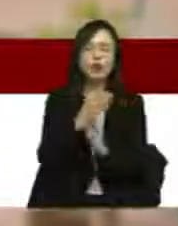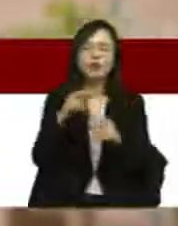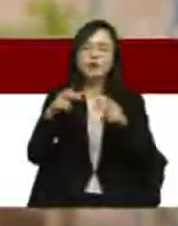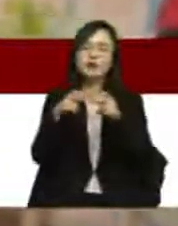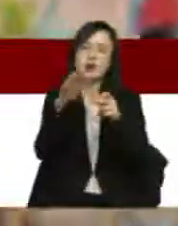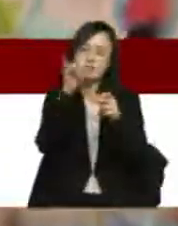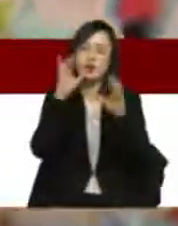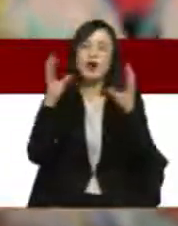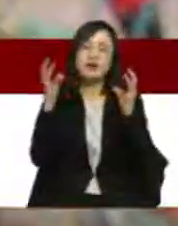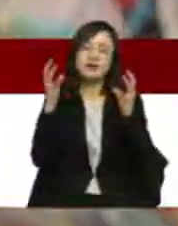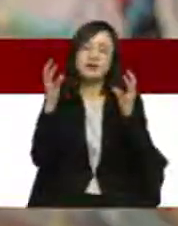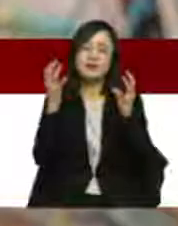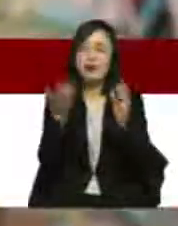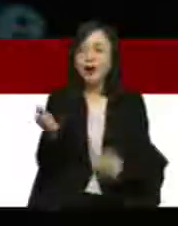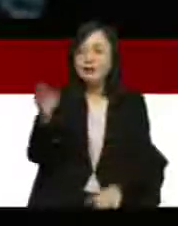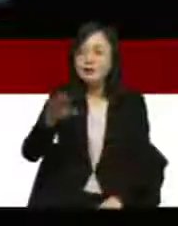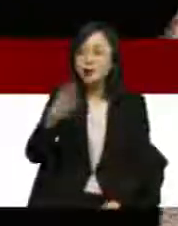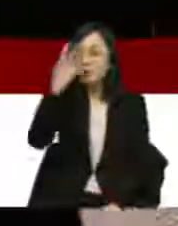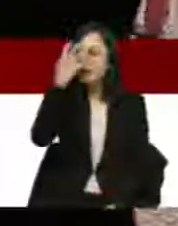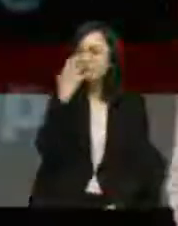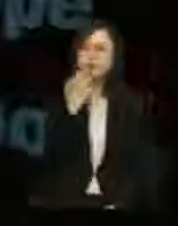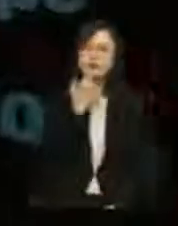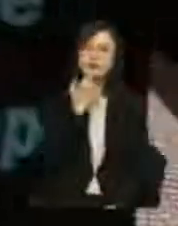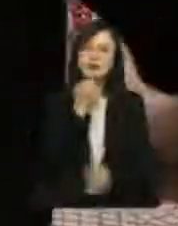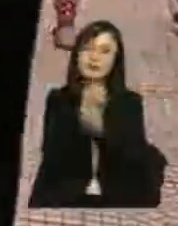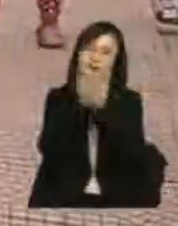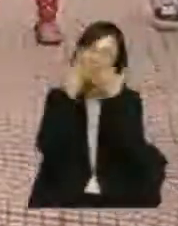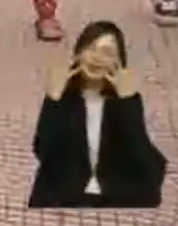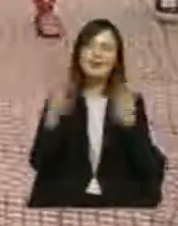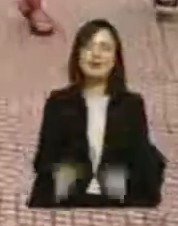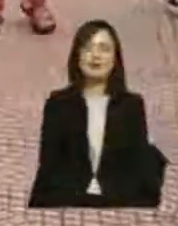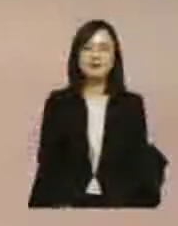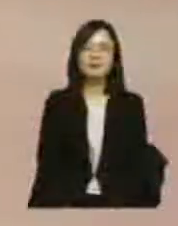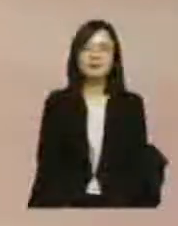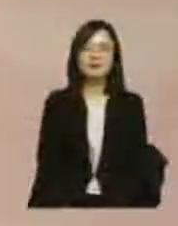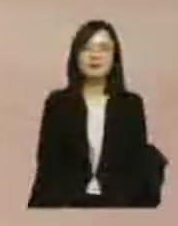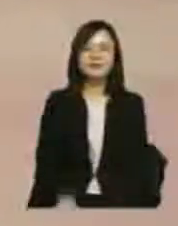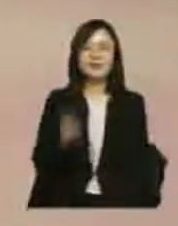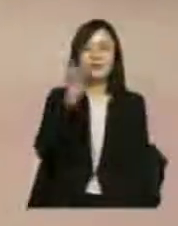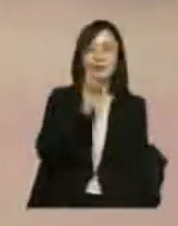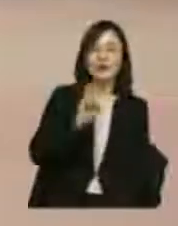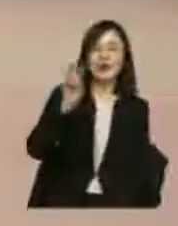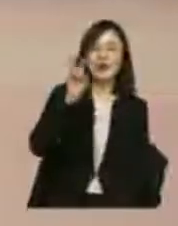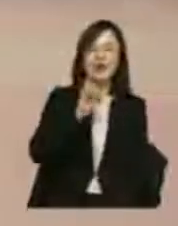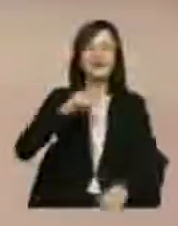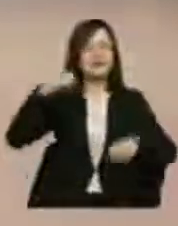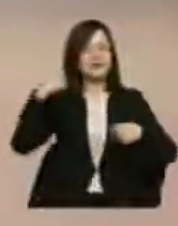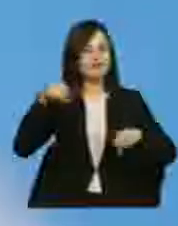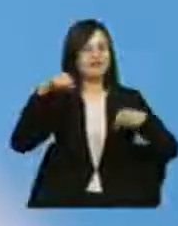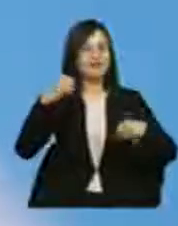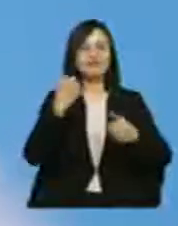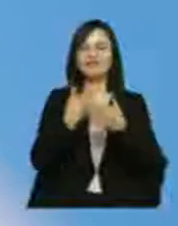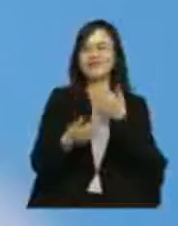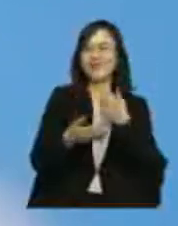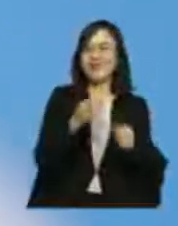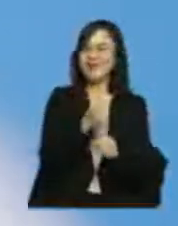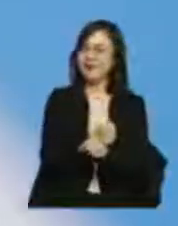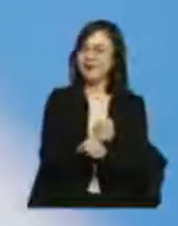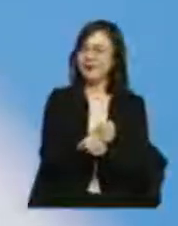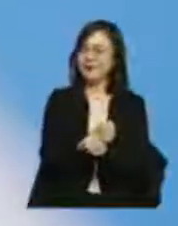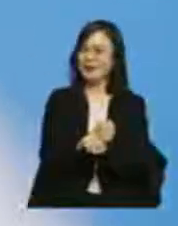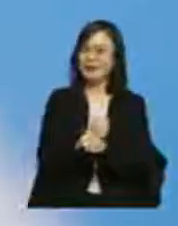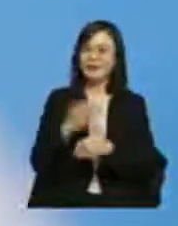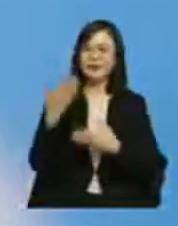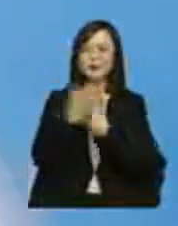아이들이 너무나 밝고 신나는 춤과 함께 K-팝 음악도 배워보고 봉사단과 사진도 찍으며